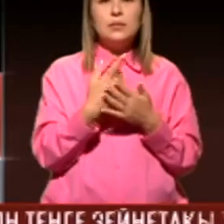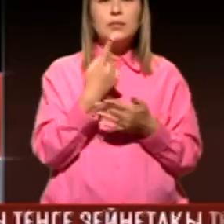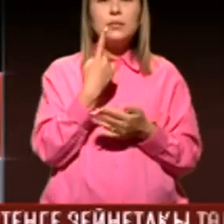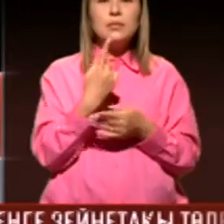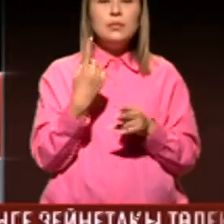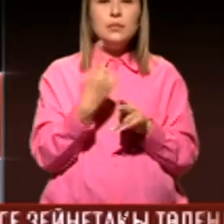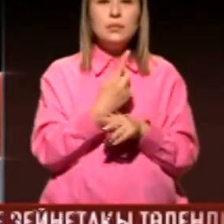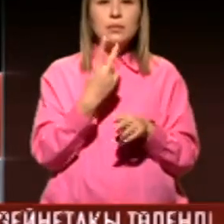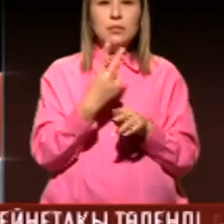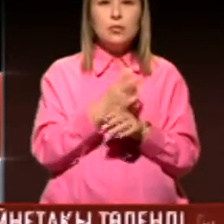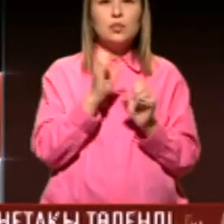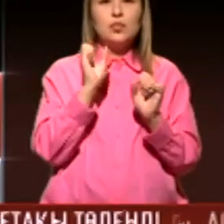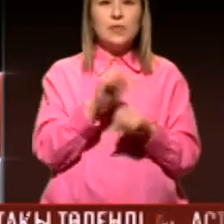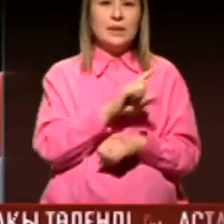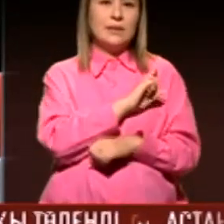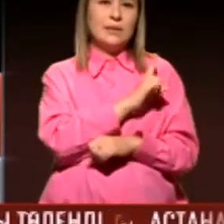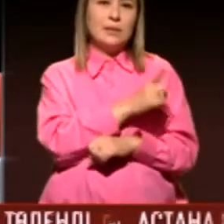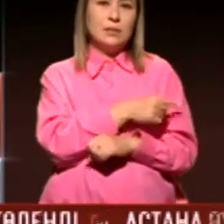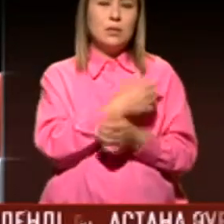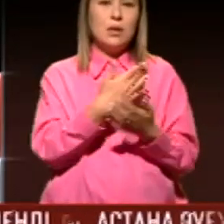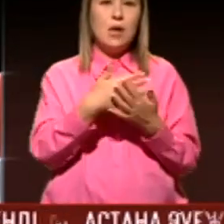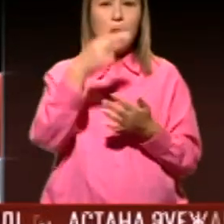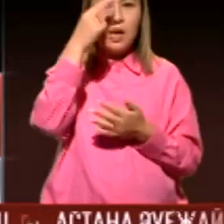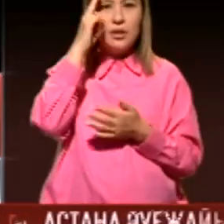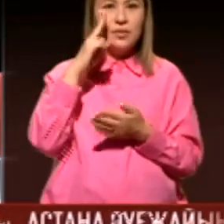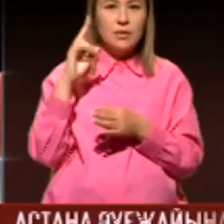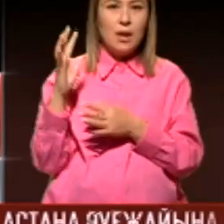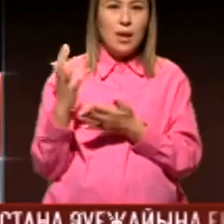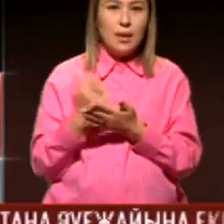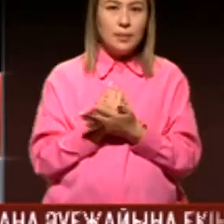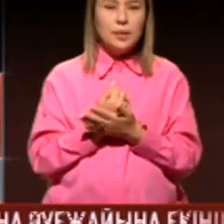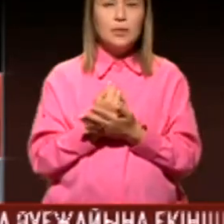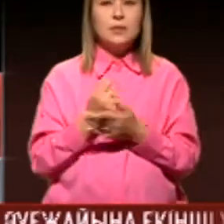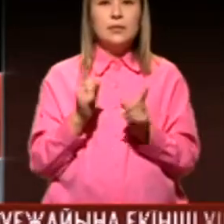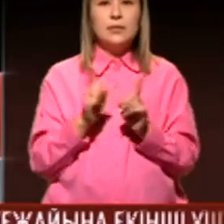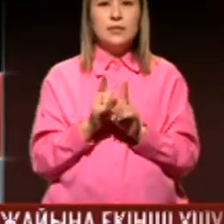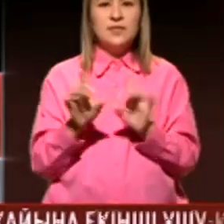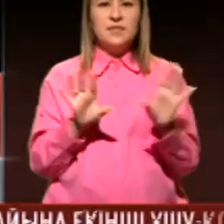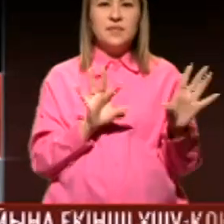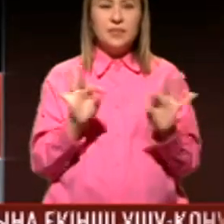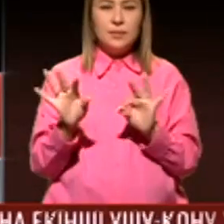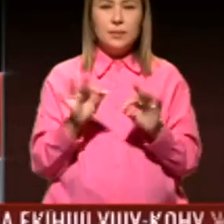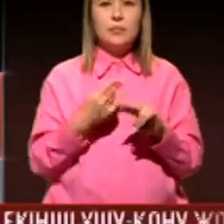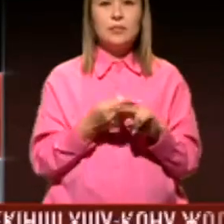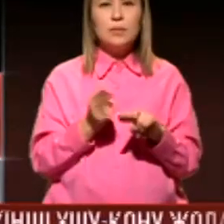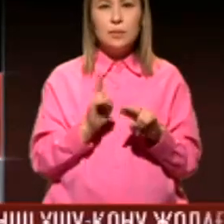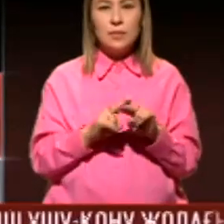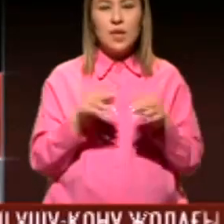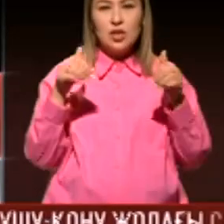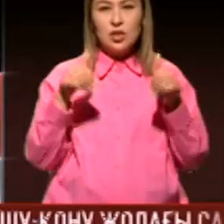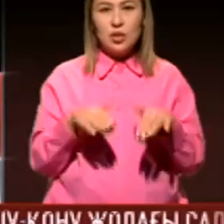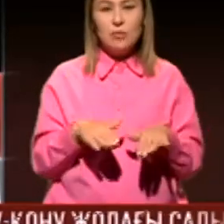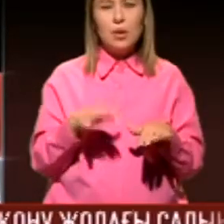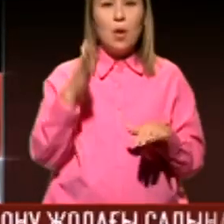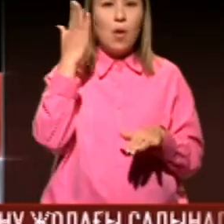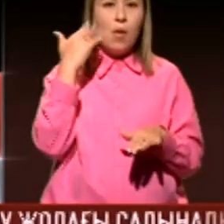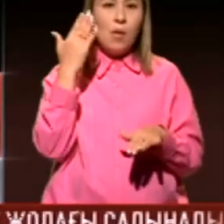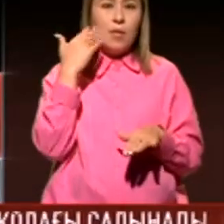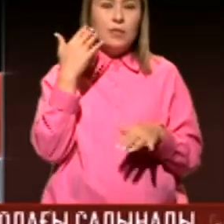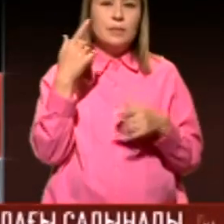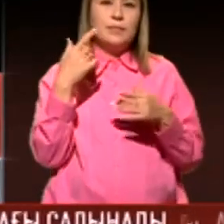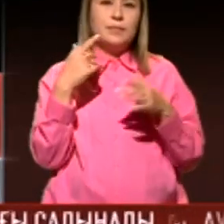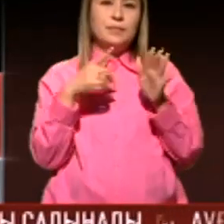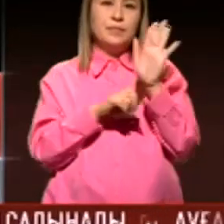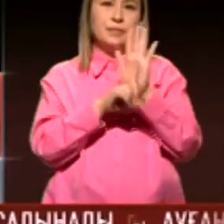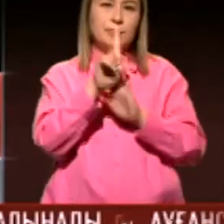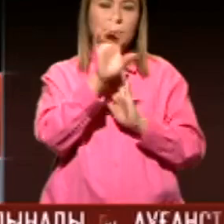бәрін күшпен шешуге болады екен. Әзербайжан шешіп алды, мынау шешіп алды. Жолды таңдап жатыр. Иә. Сондықтан жаңағыдай шешімдерге, оңай шешімдерге басқасына